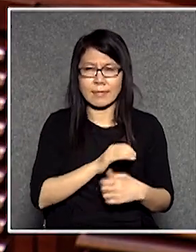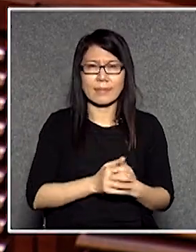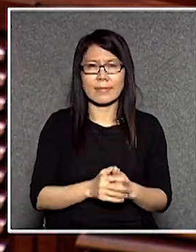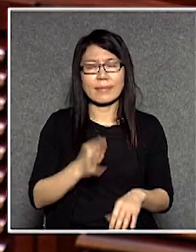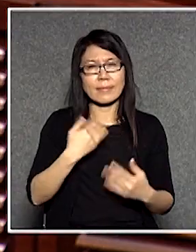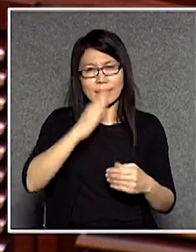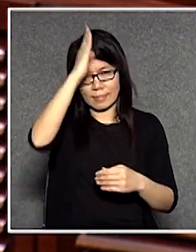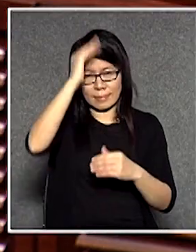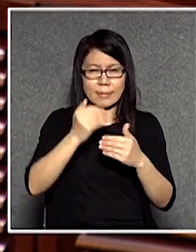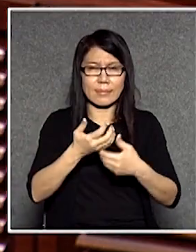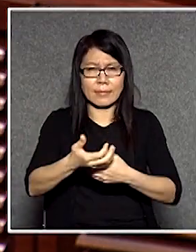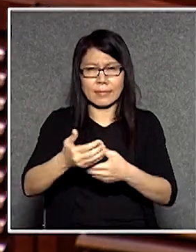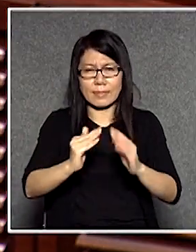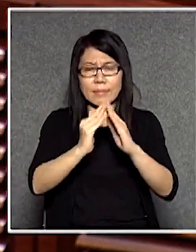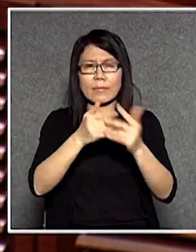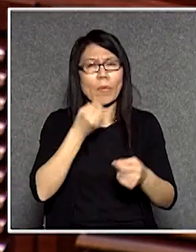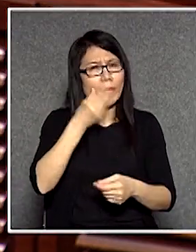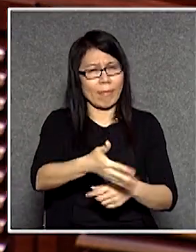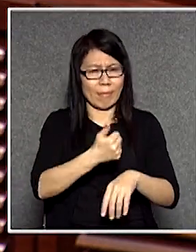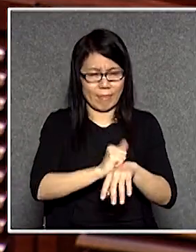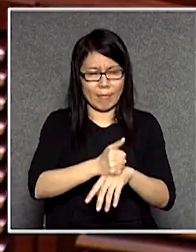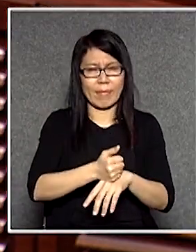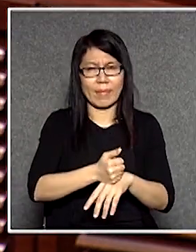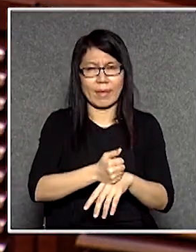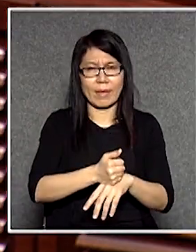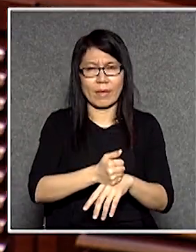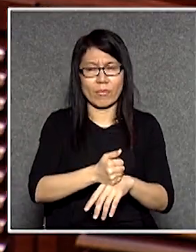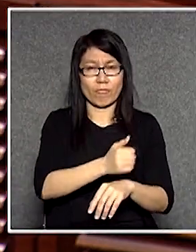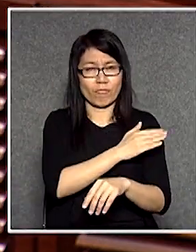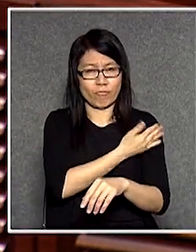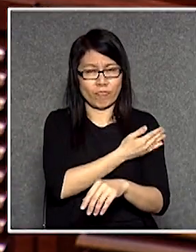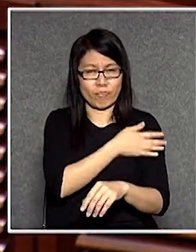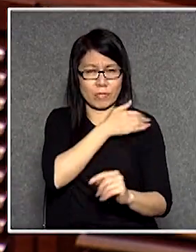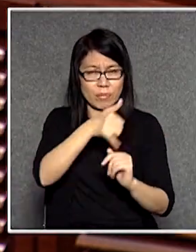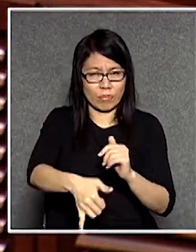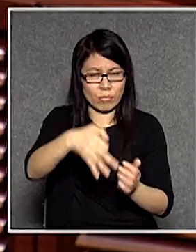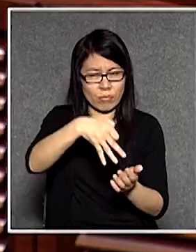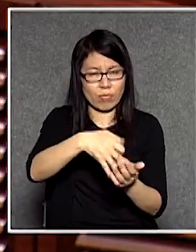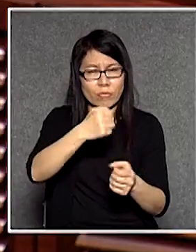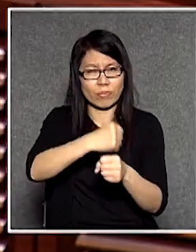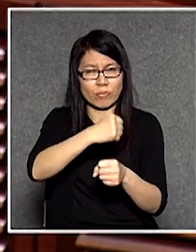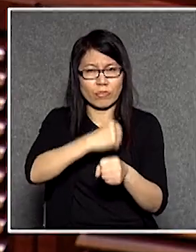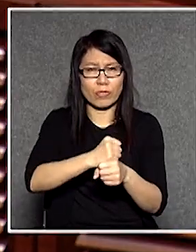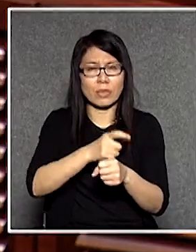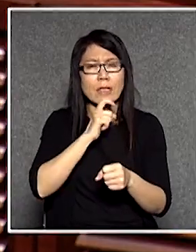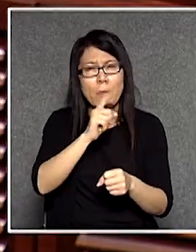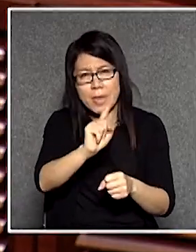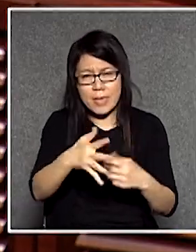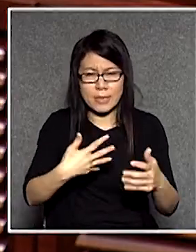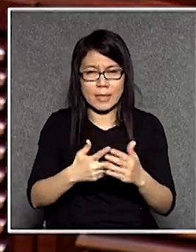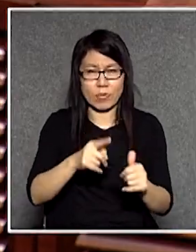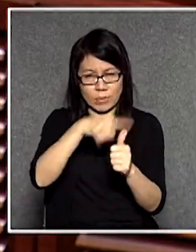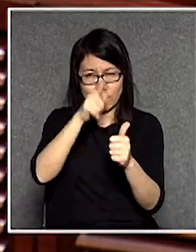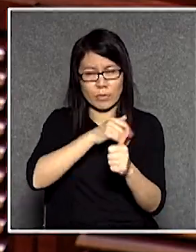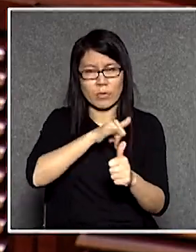处就给他个机会，他加入前线工作，有什么就叫他先行，